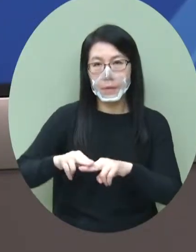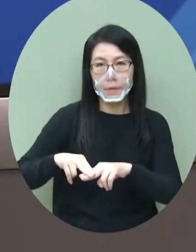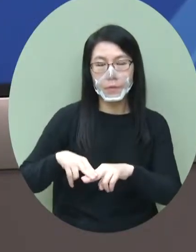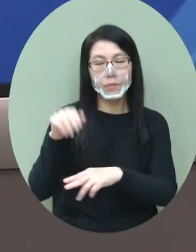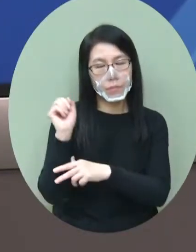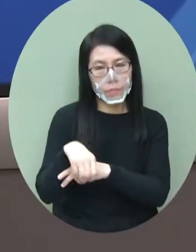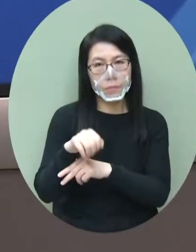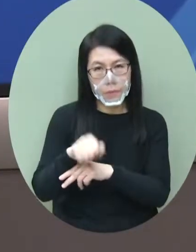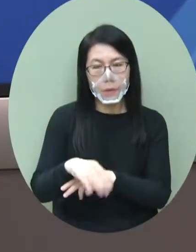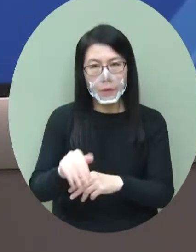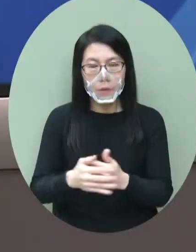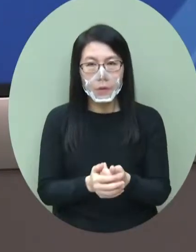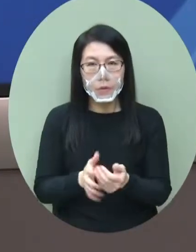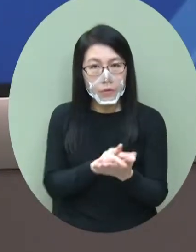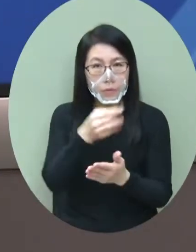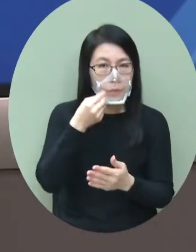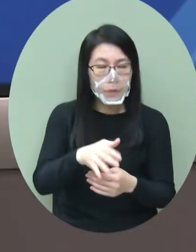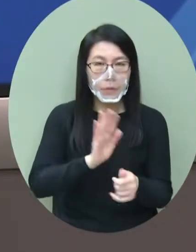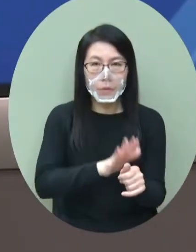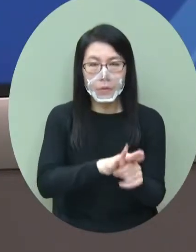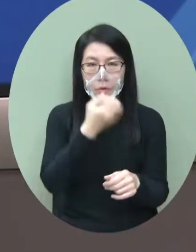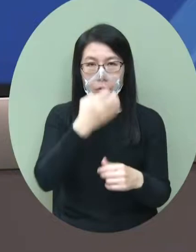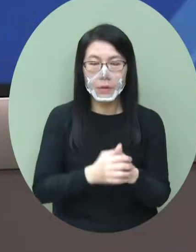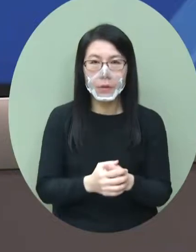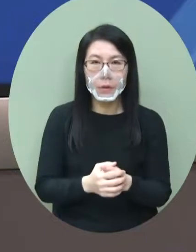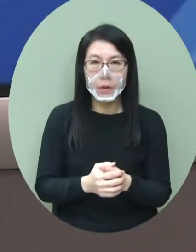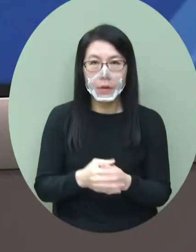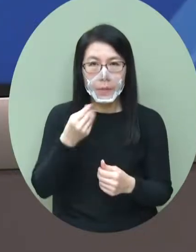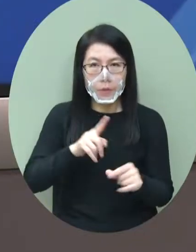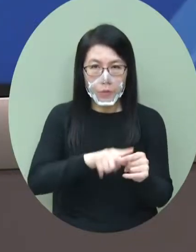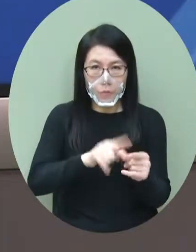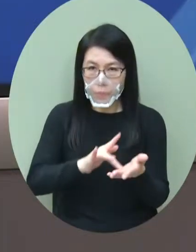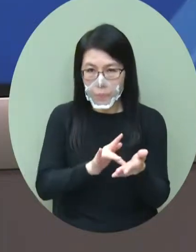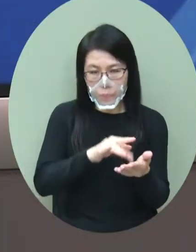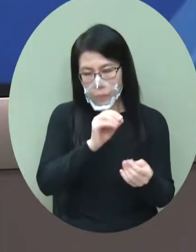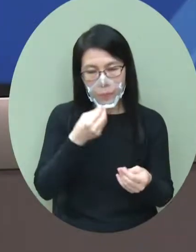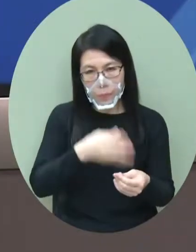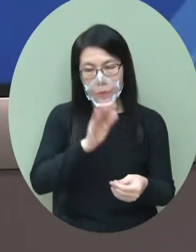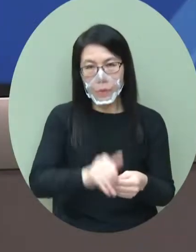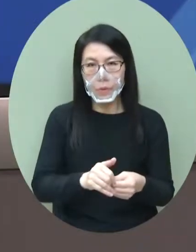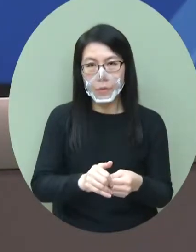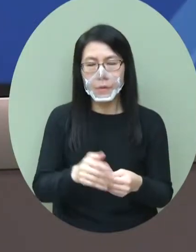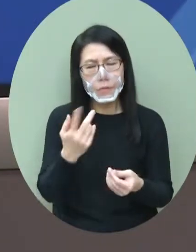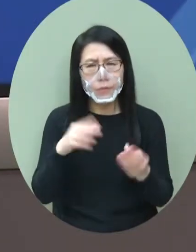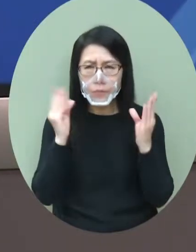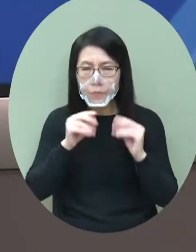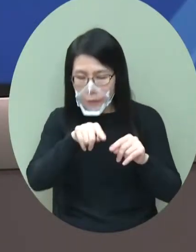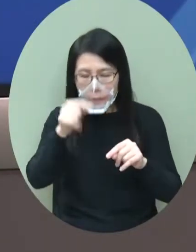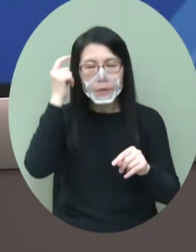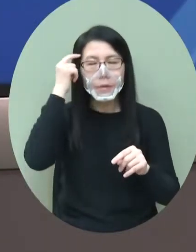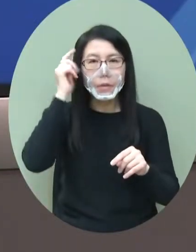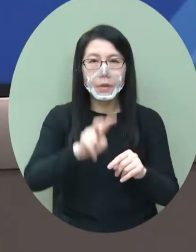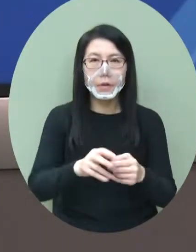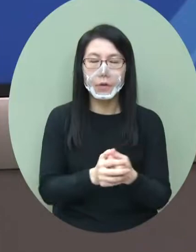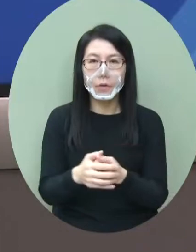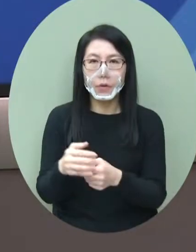调的工作，中央也已经承诺会专门为香港供应这些中成药。大家在媒体上可能已